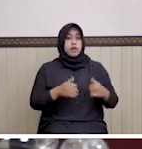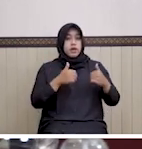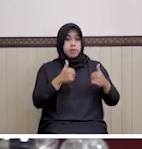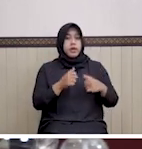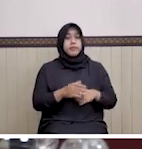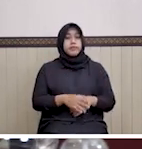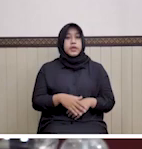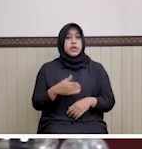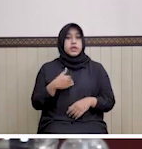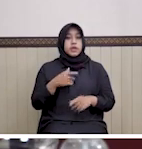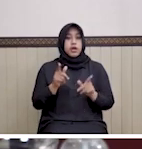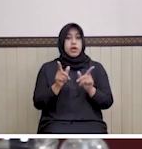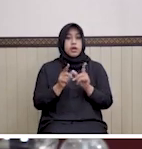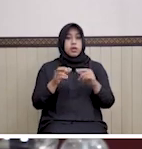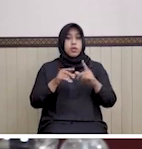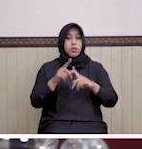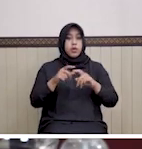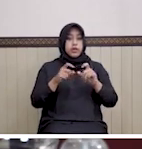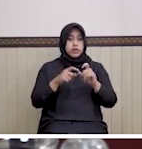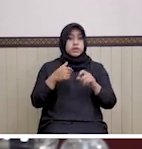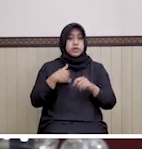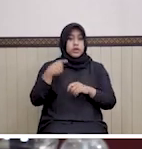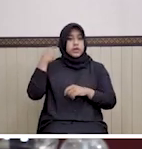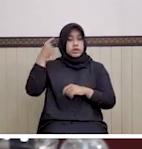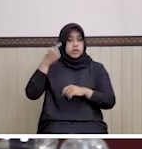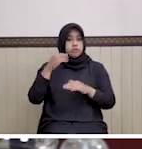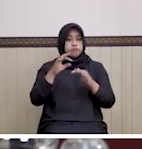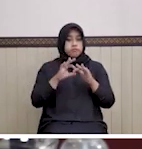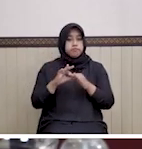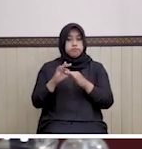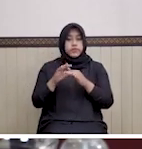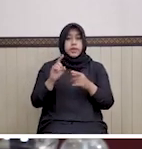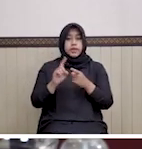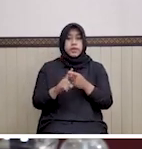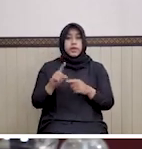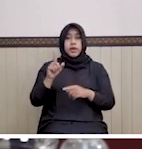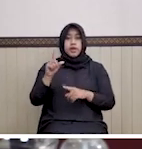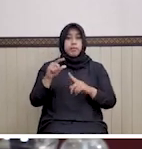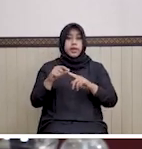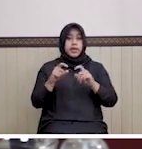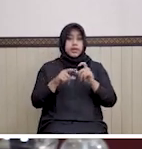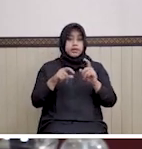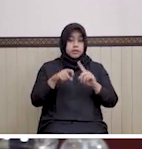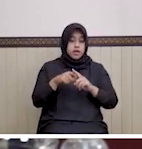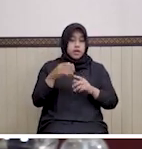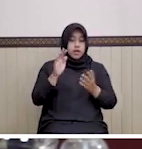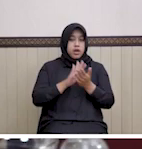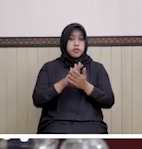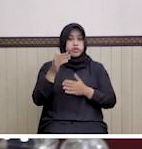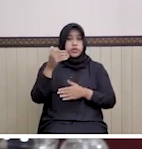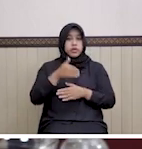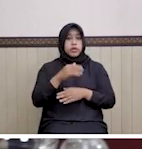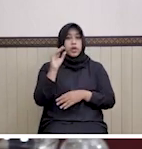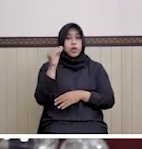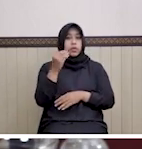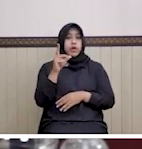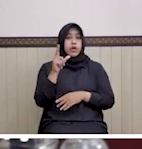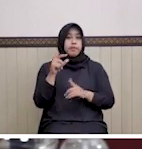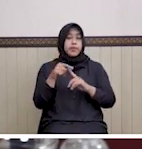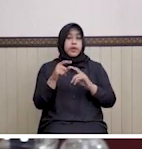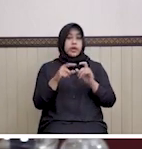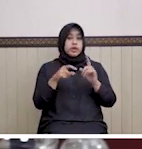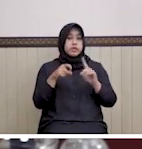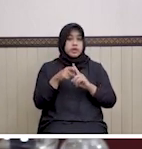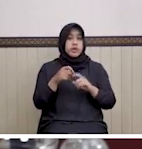Set waktu diwariskan saya sering bekerjasama sama teman-teman lpsk makan didatangi oleh waktu itu ketua lpsk